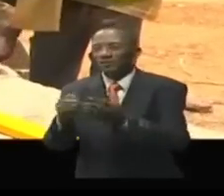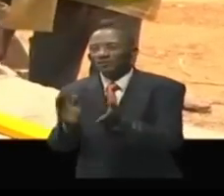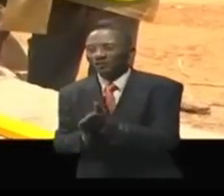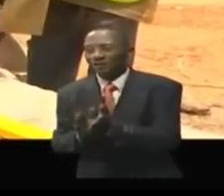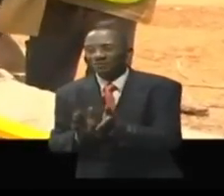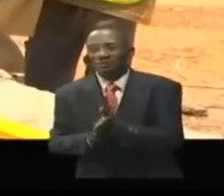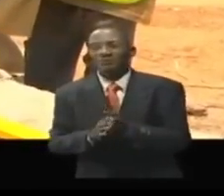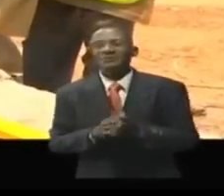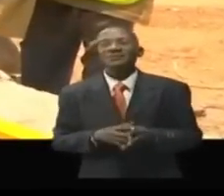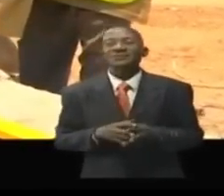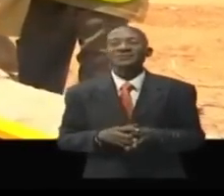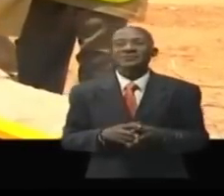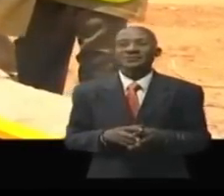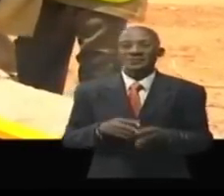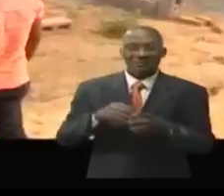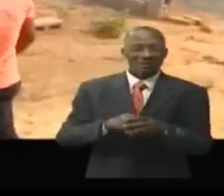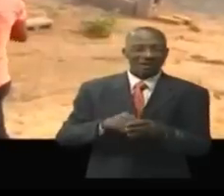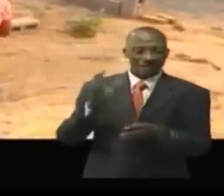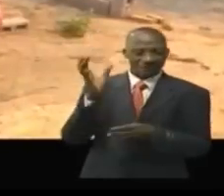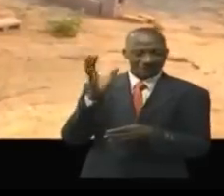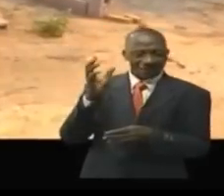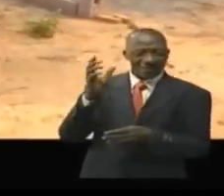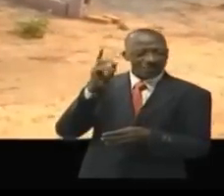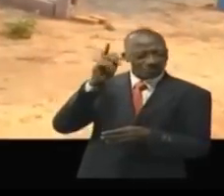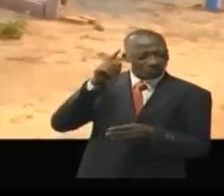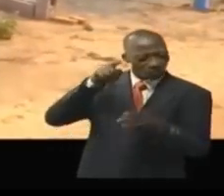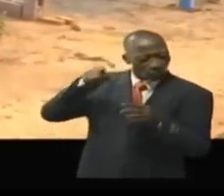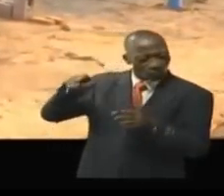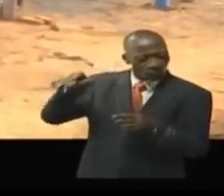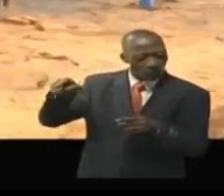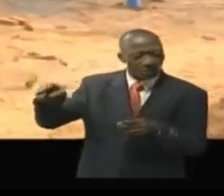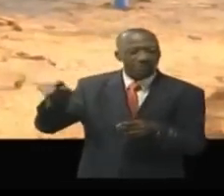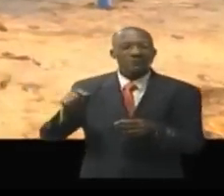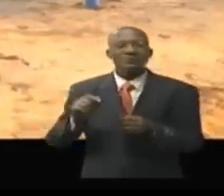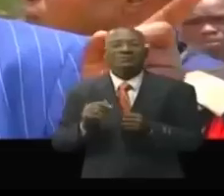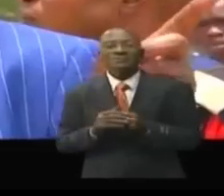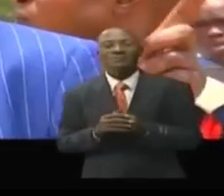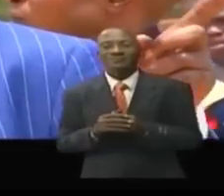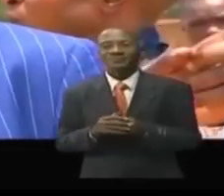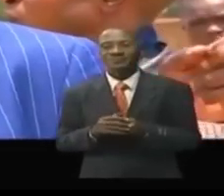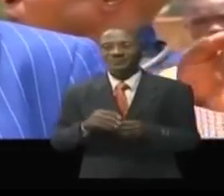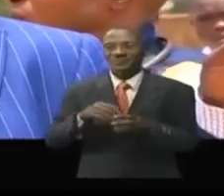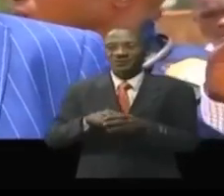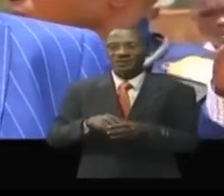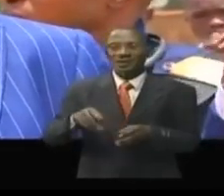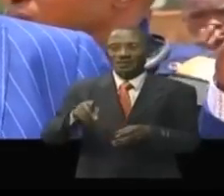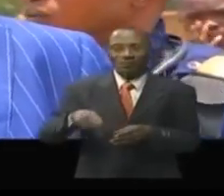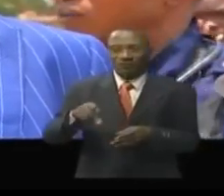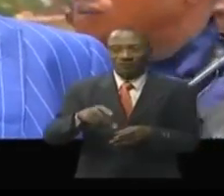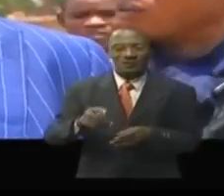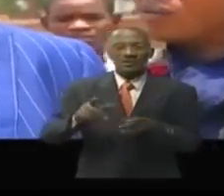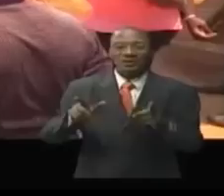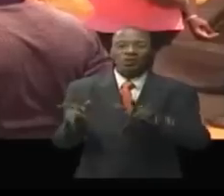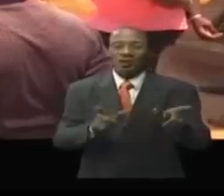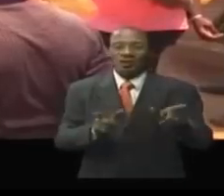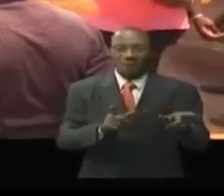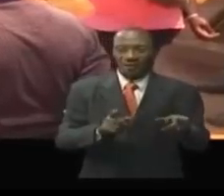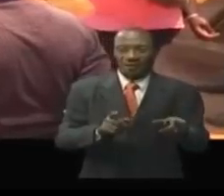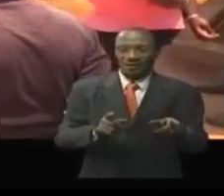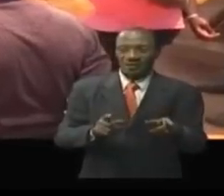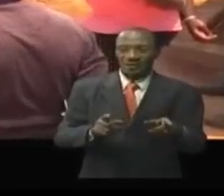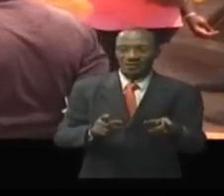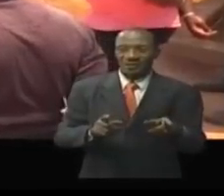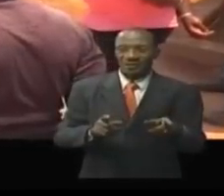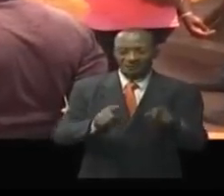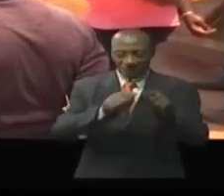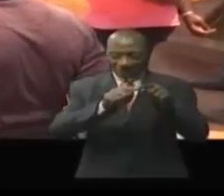cas dans le village Sakatolo, où le chef des secteurs de Lwilu, Ilungangoi Mwene Wakinda, accompagné de son